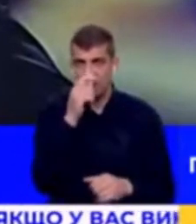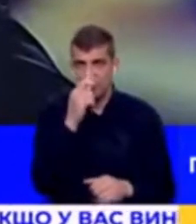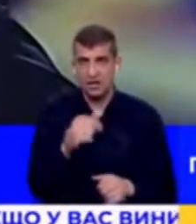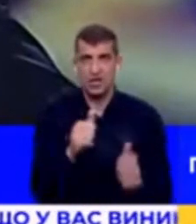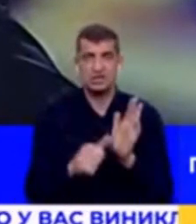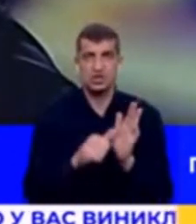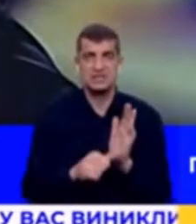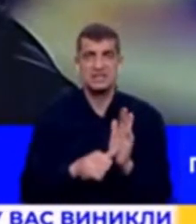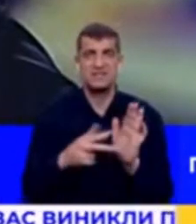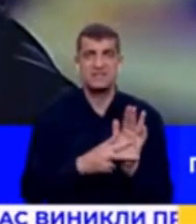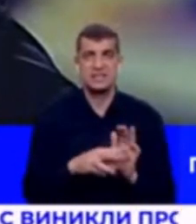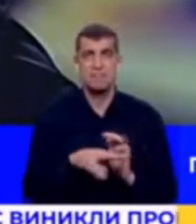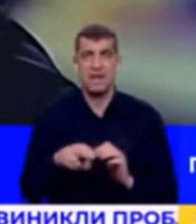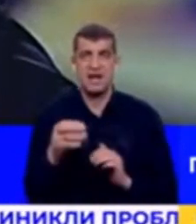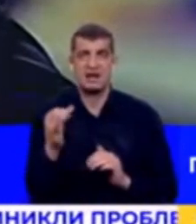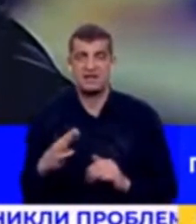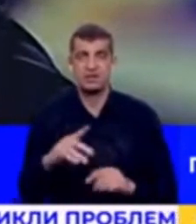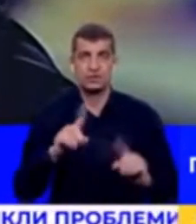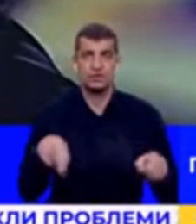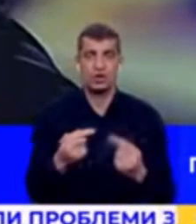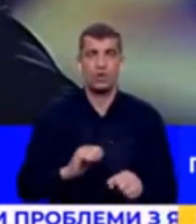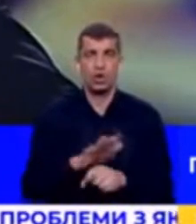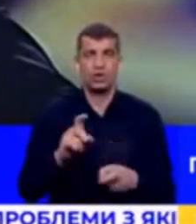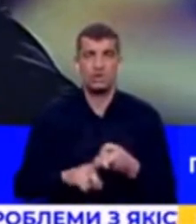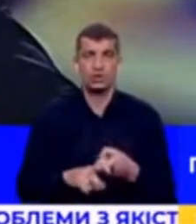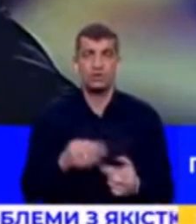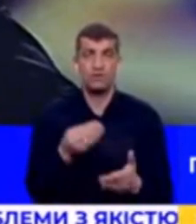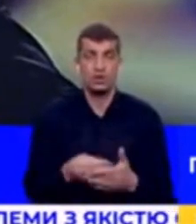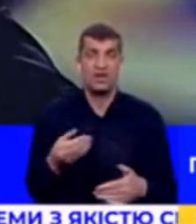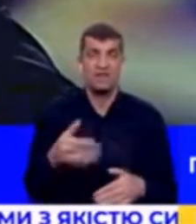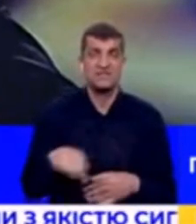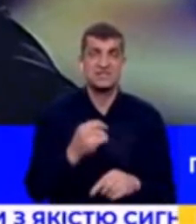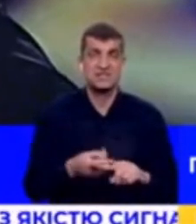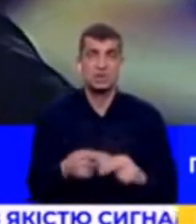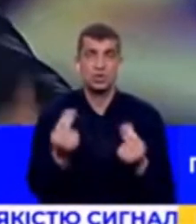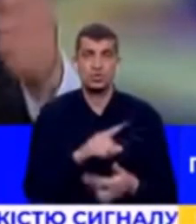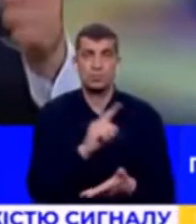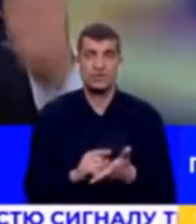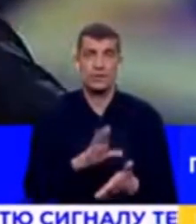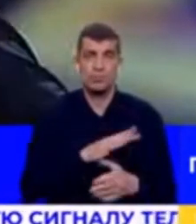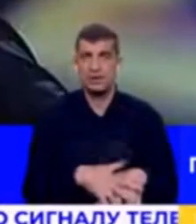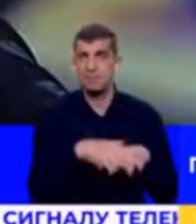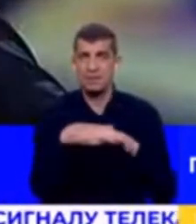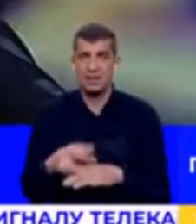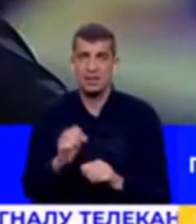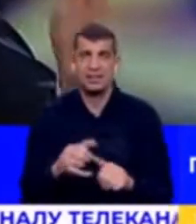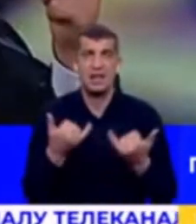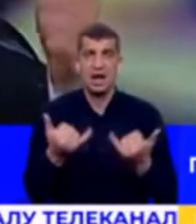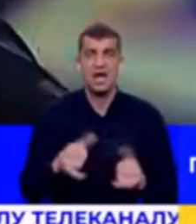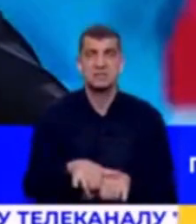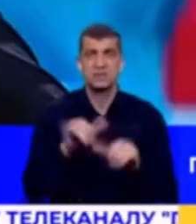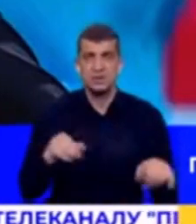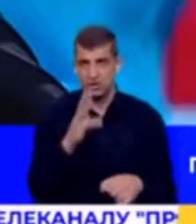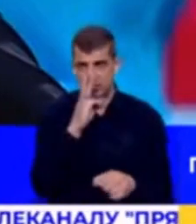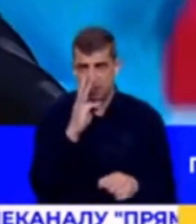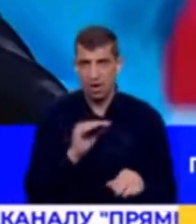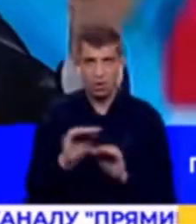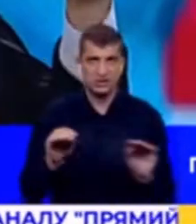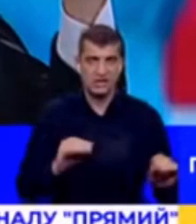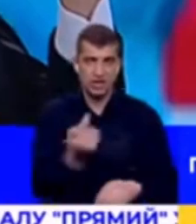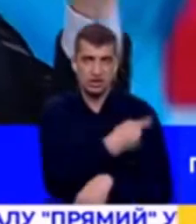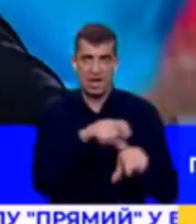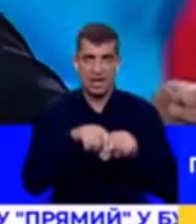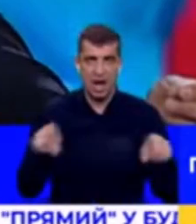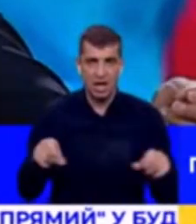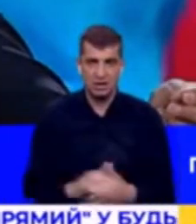на 68 мільярдів створив коронавірусний фонд, всі ці гроші повинні були піти на збільшення зарплат, на оснащення лікарень,